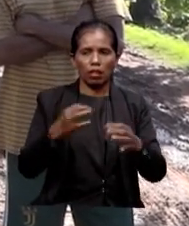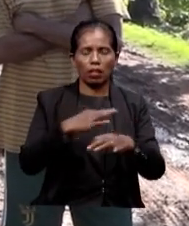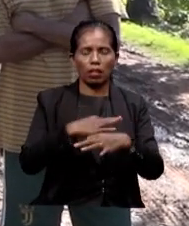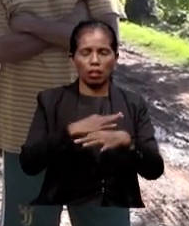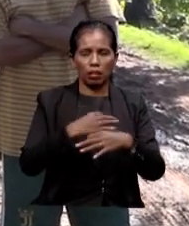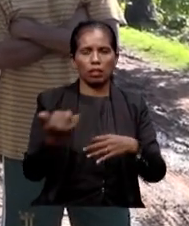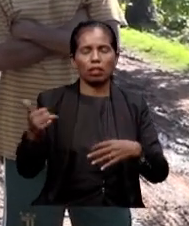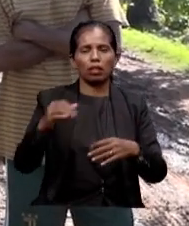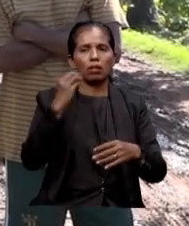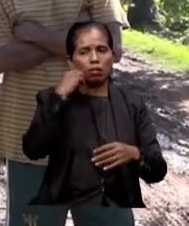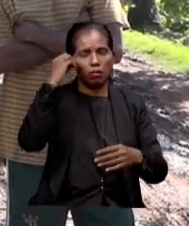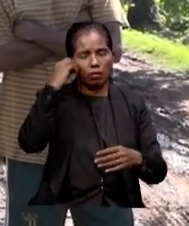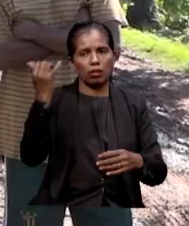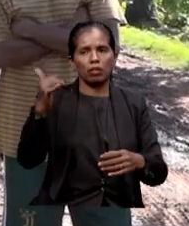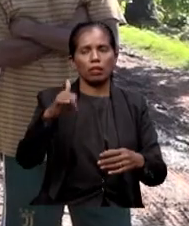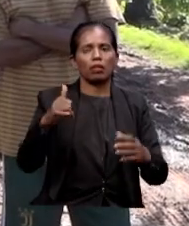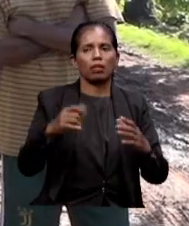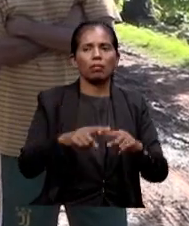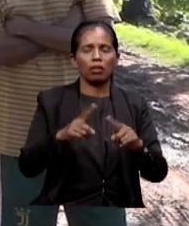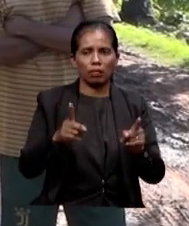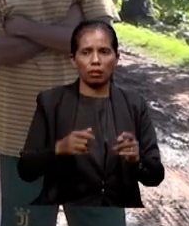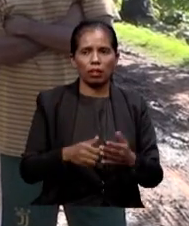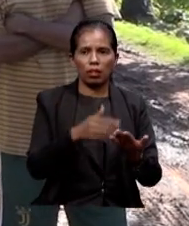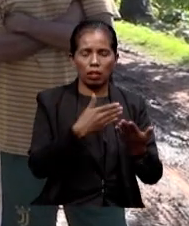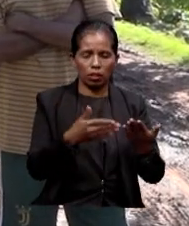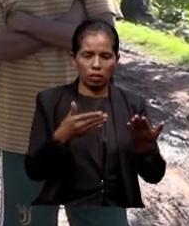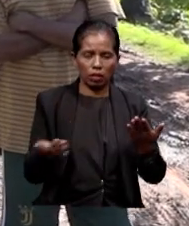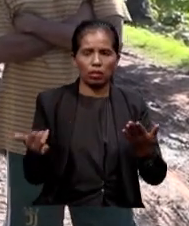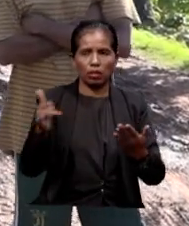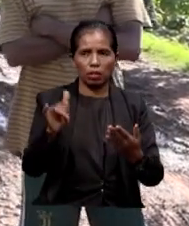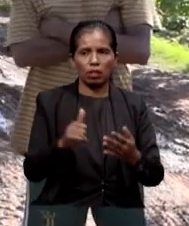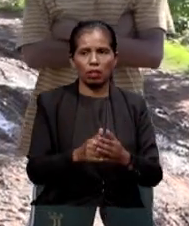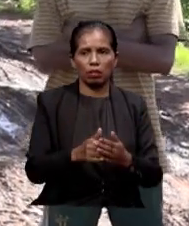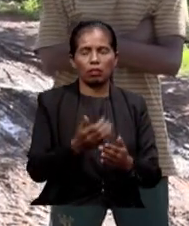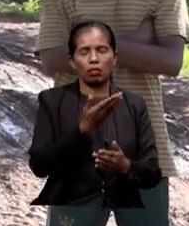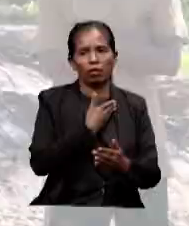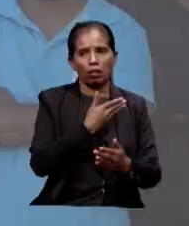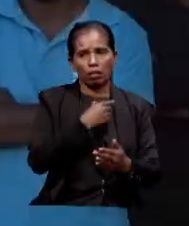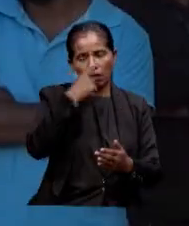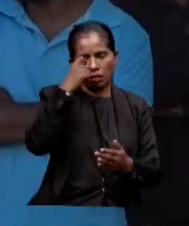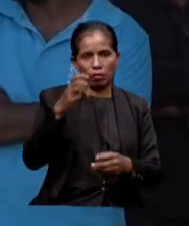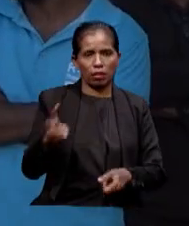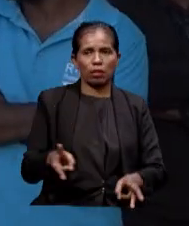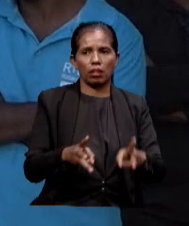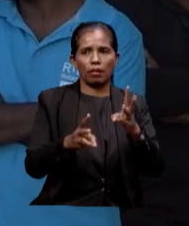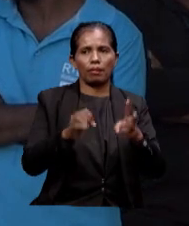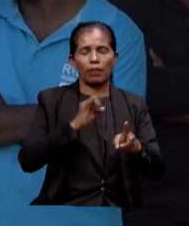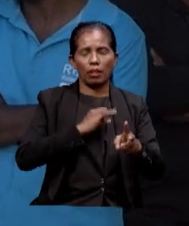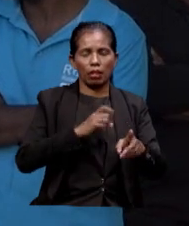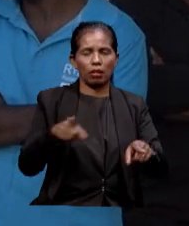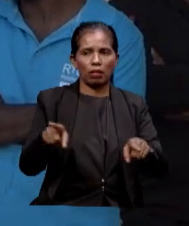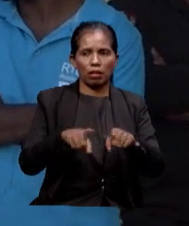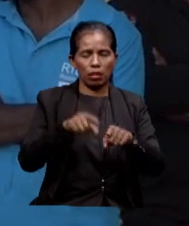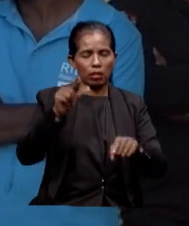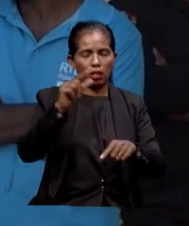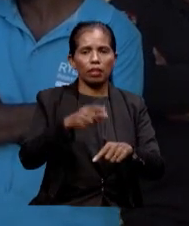umamos sirne hel fati mai be sasan sirne fulin karum tam estrada i haun dar ni mai